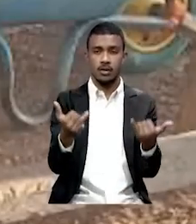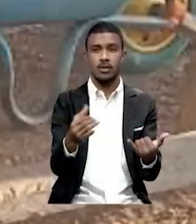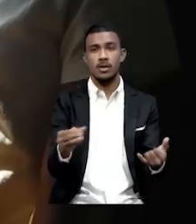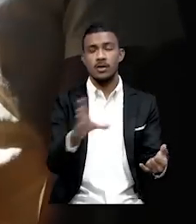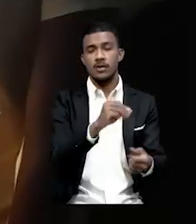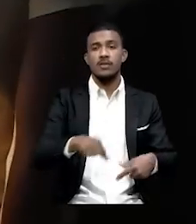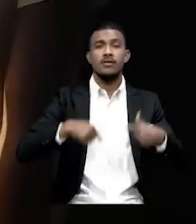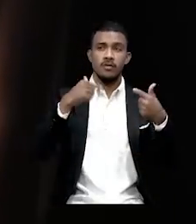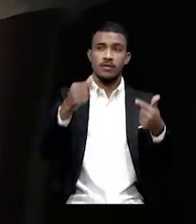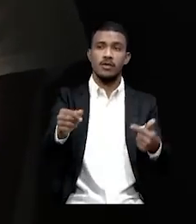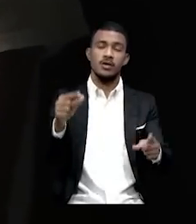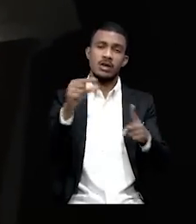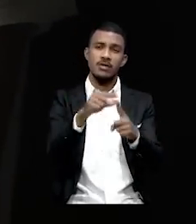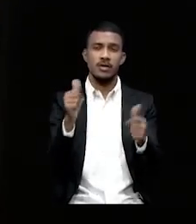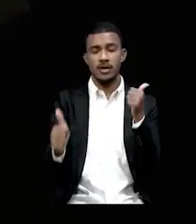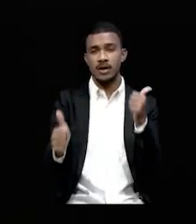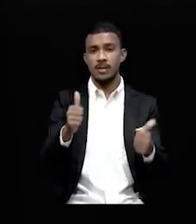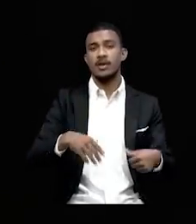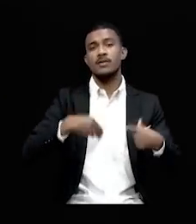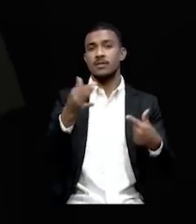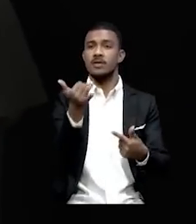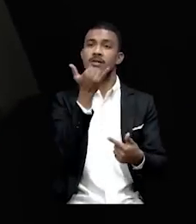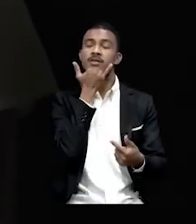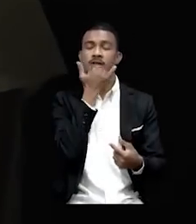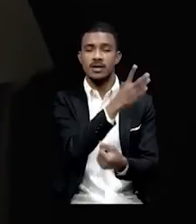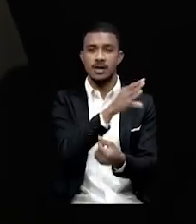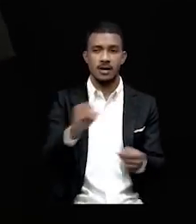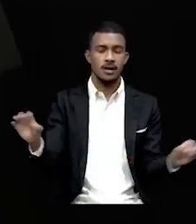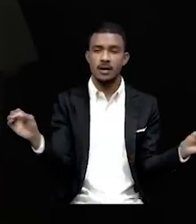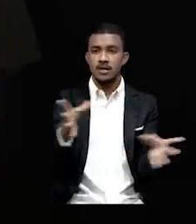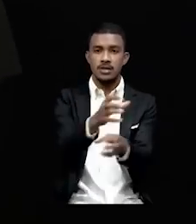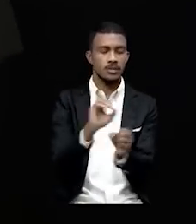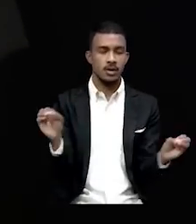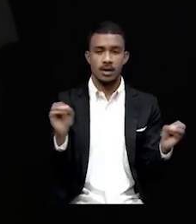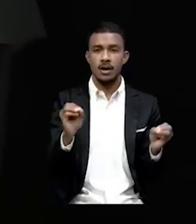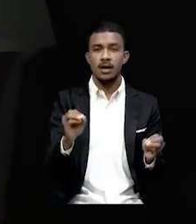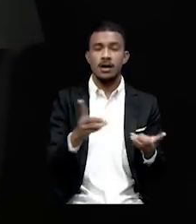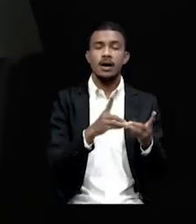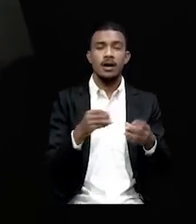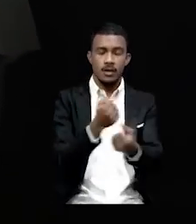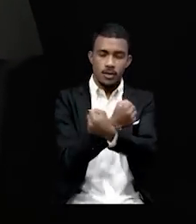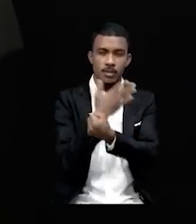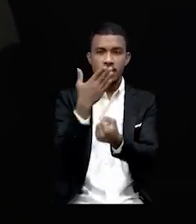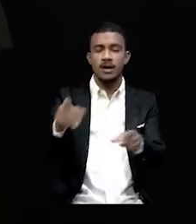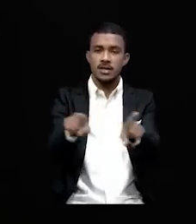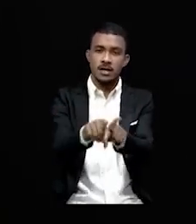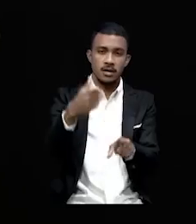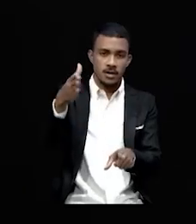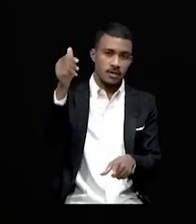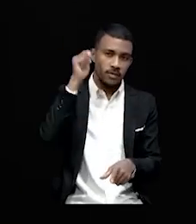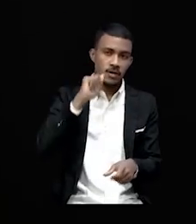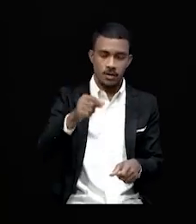linguaze ni be soke ni fuang, ho di nega no la koisi munia, hanesan sira ni feton, tam ba Teresa divorciona ho ne